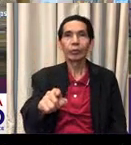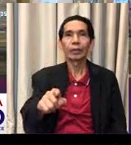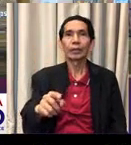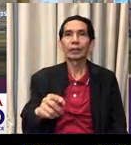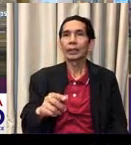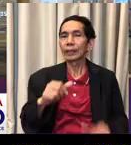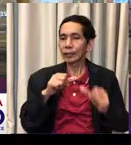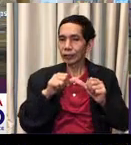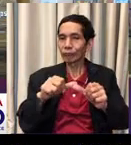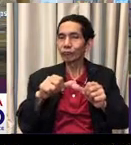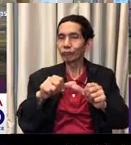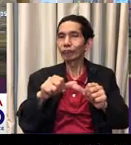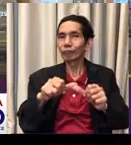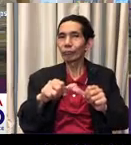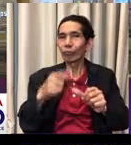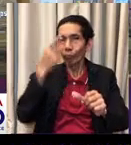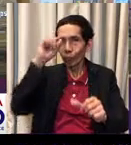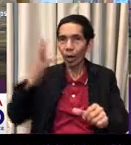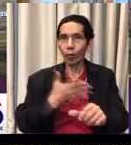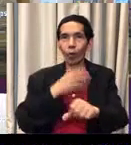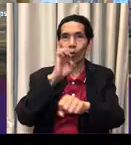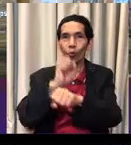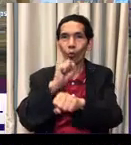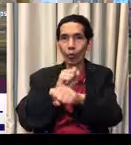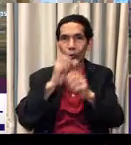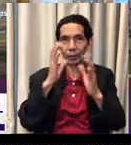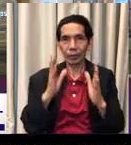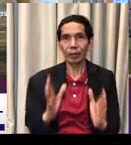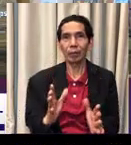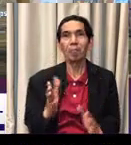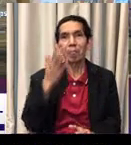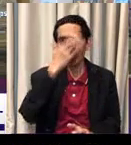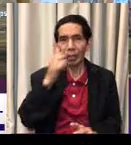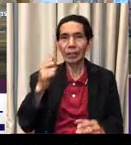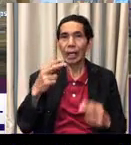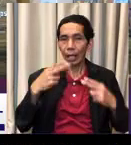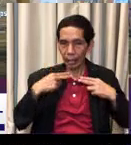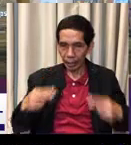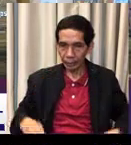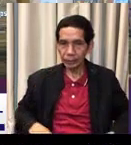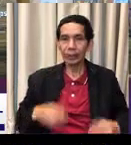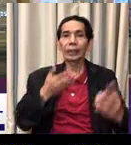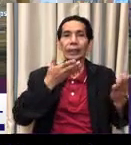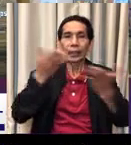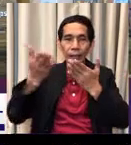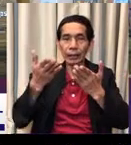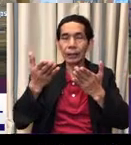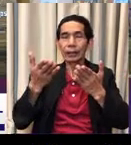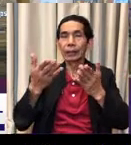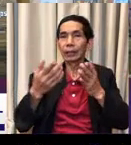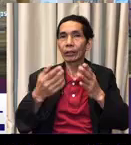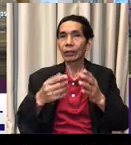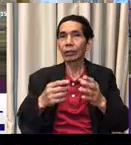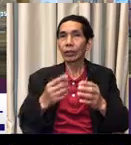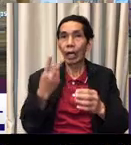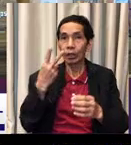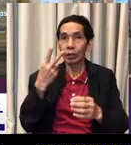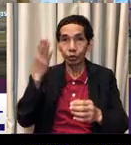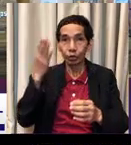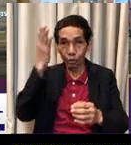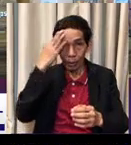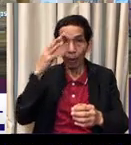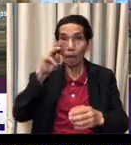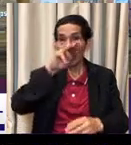Keep it up please sa ating mga empleyado. Better health services. In fact, just so you know,